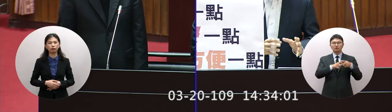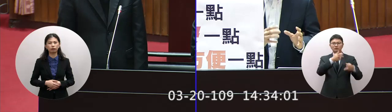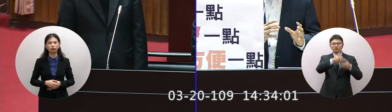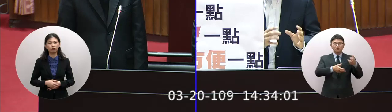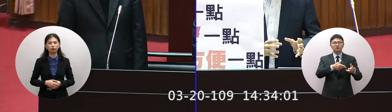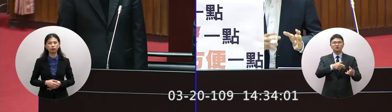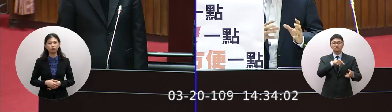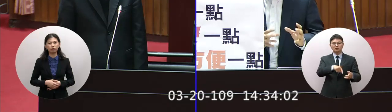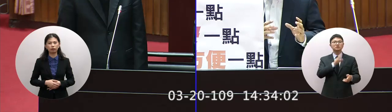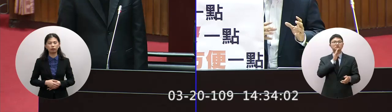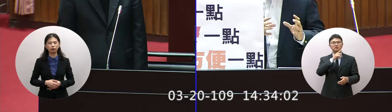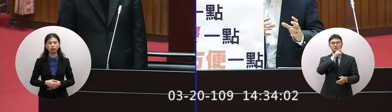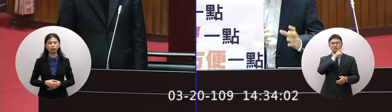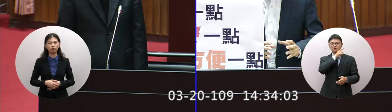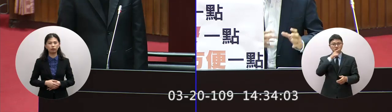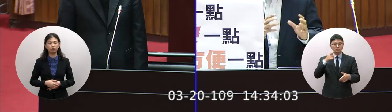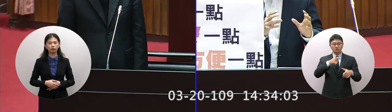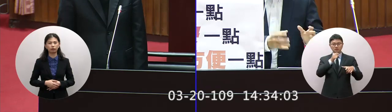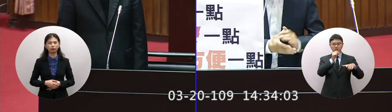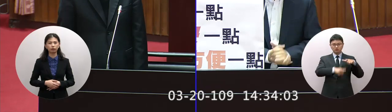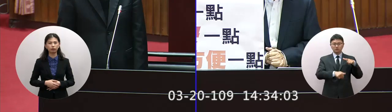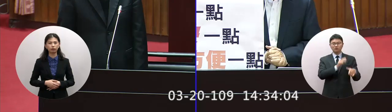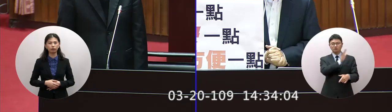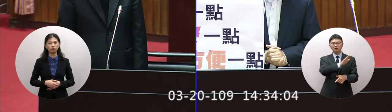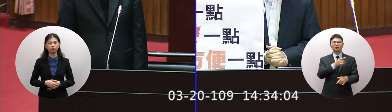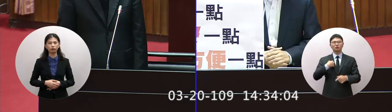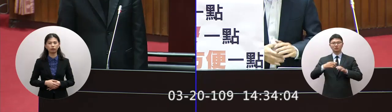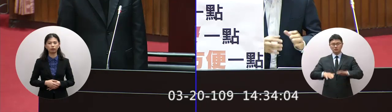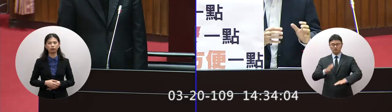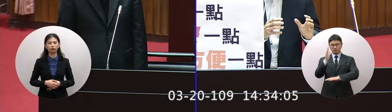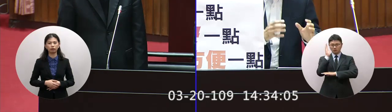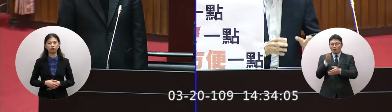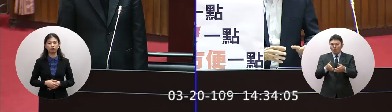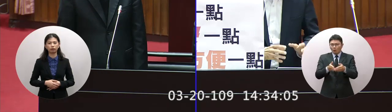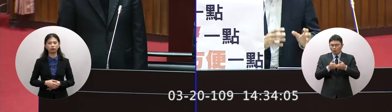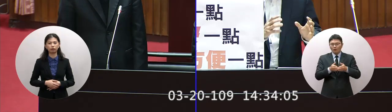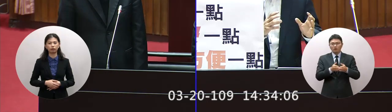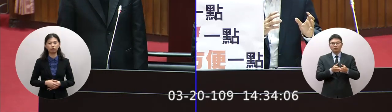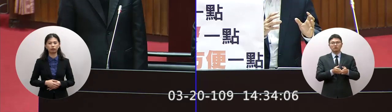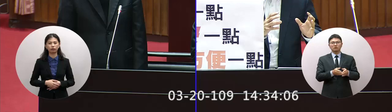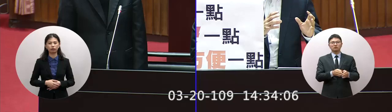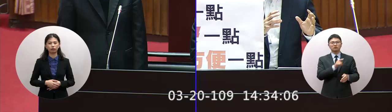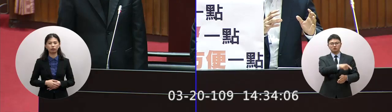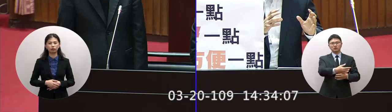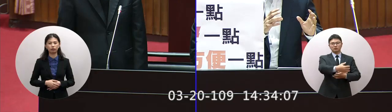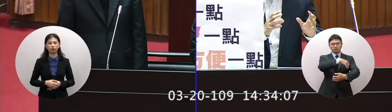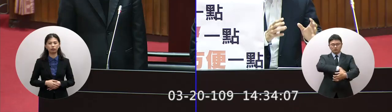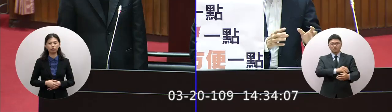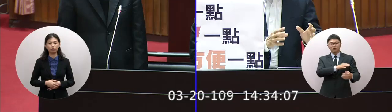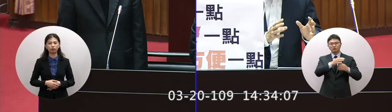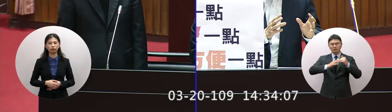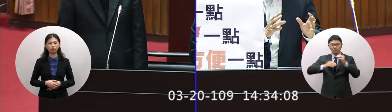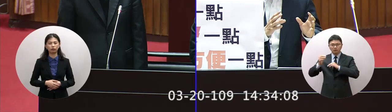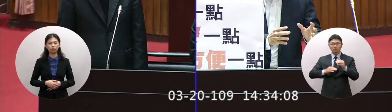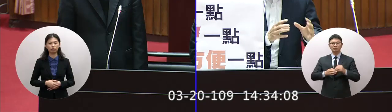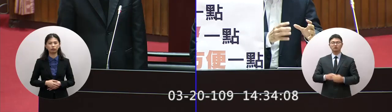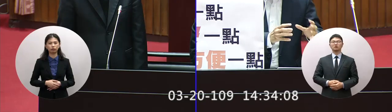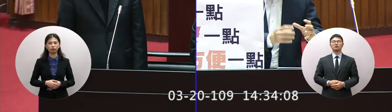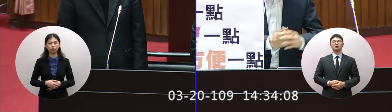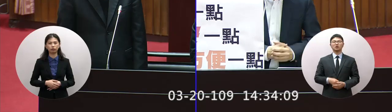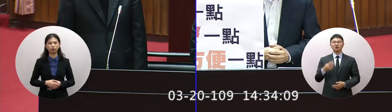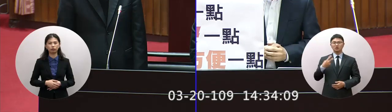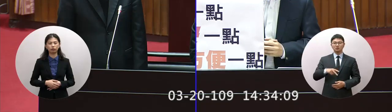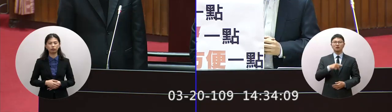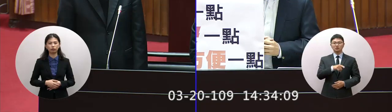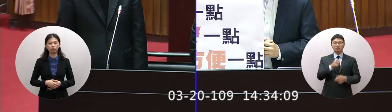罩工厂，因为国家的需要而征用他们，所以我们除了帮忙他们就是编制这个保